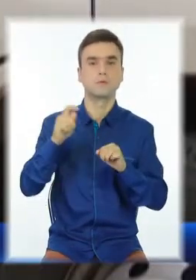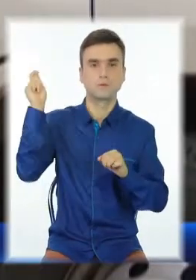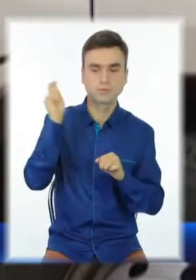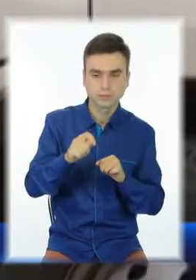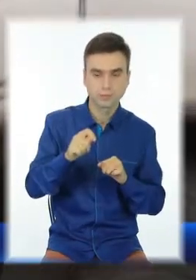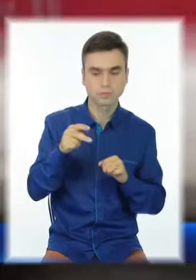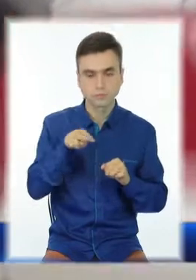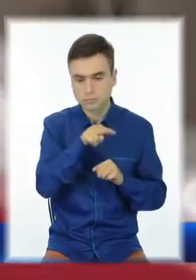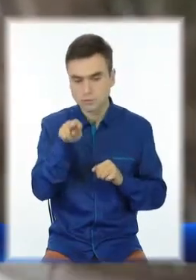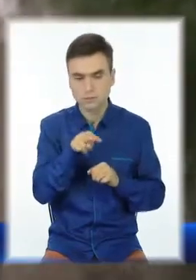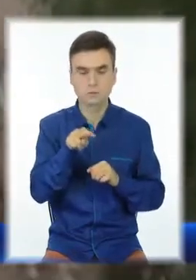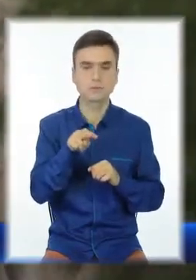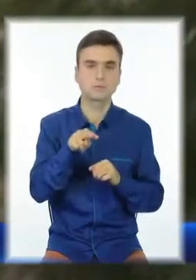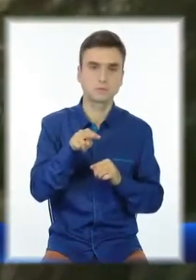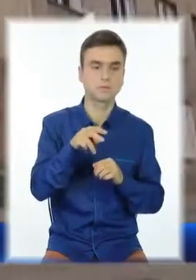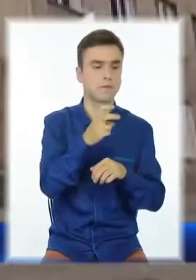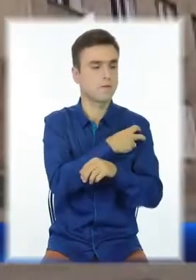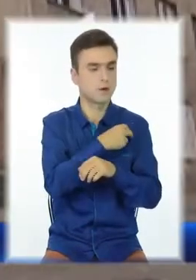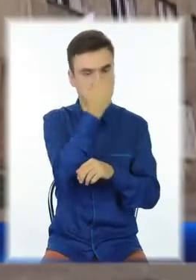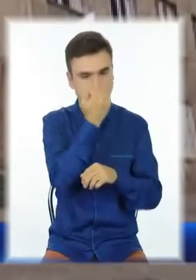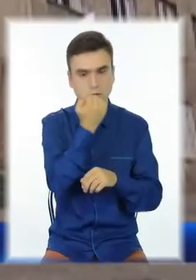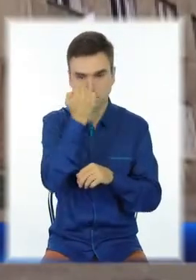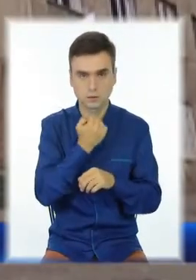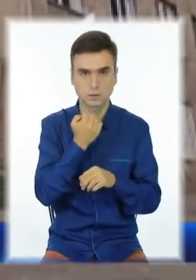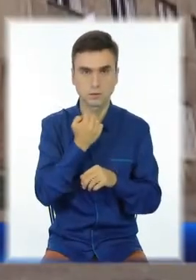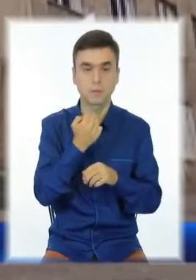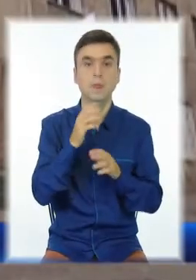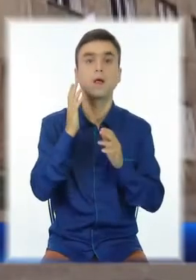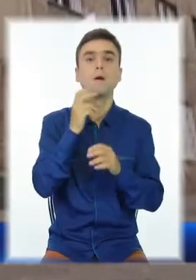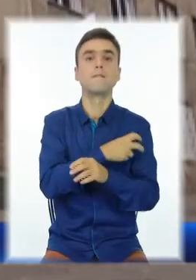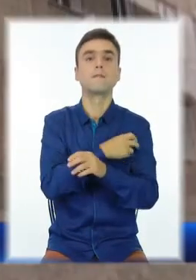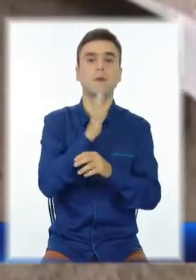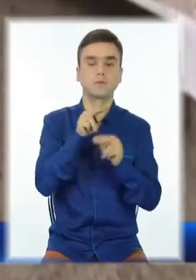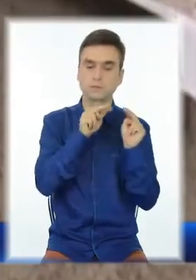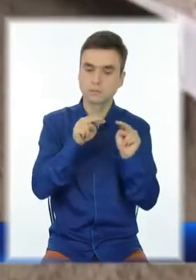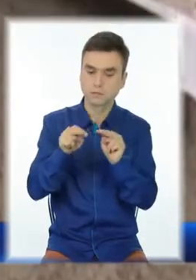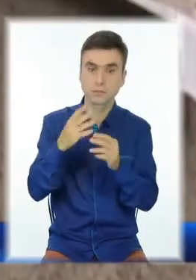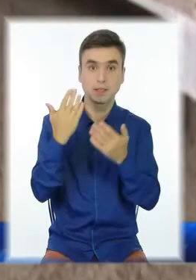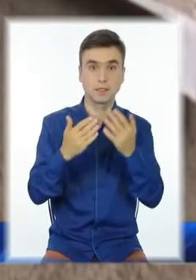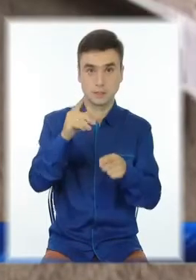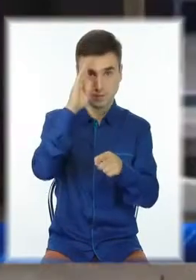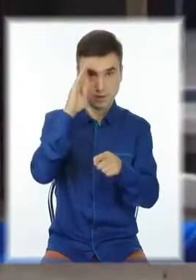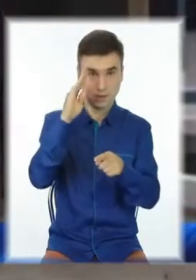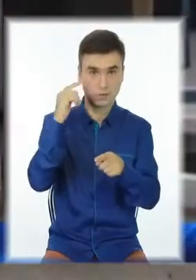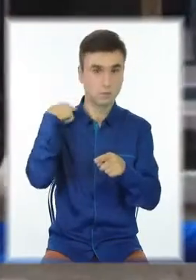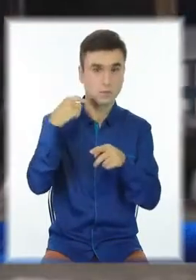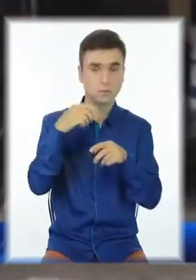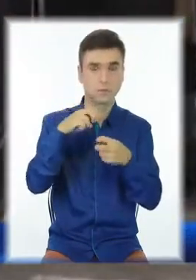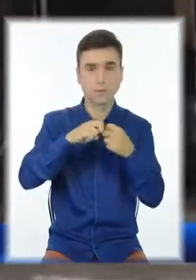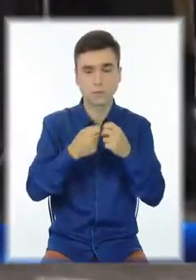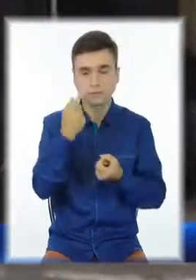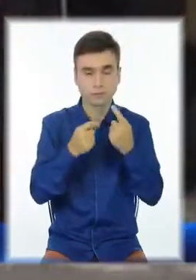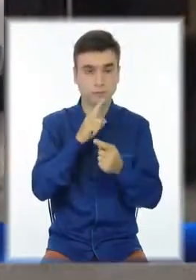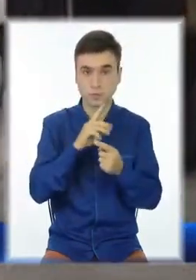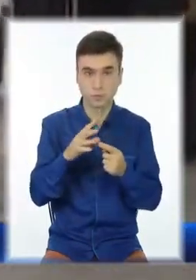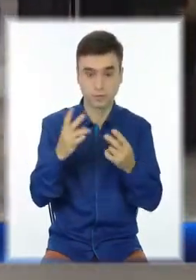Протягом тижня лікарі пильнуватимуть, чи прижився імплант. Якщо за 7 днів стан В'ячеслава не погіршиться, медики